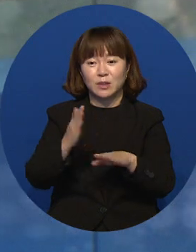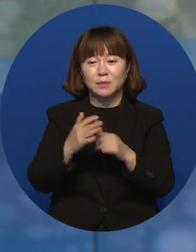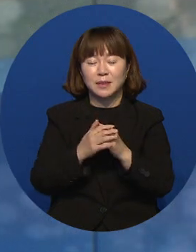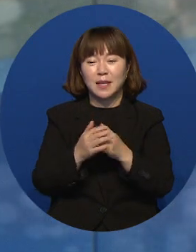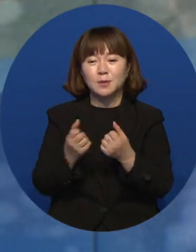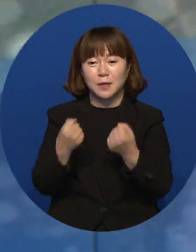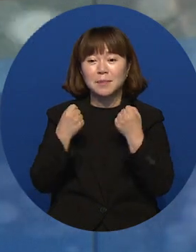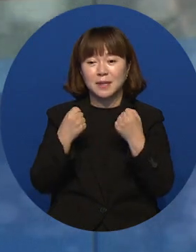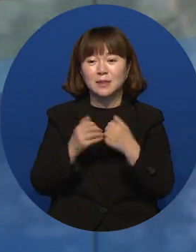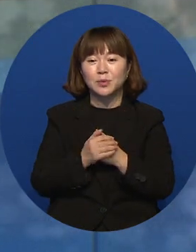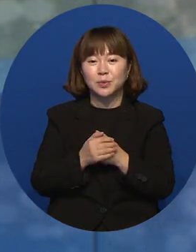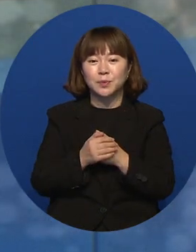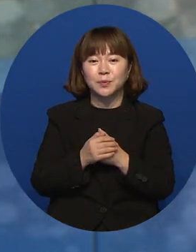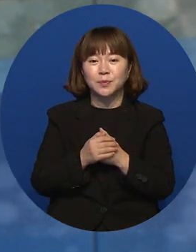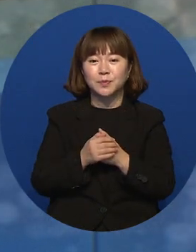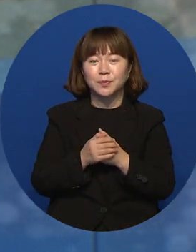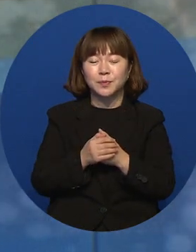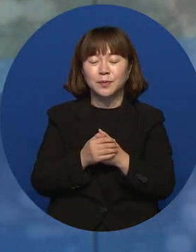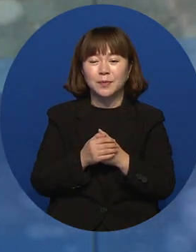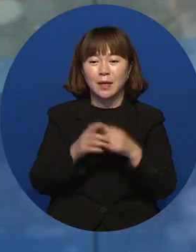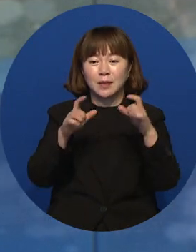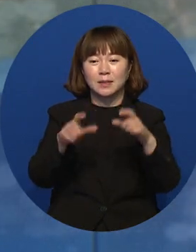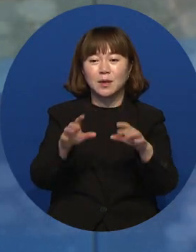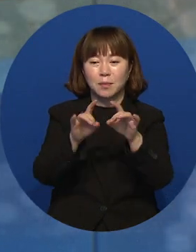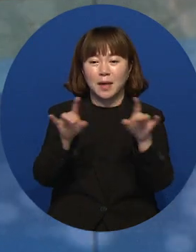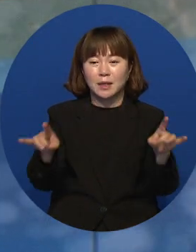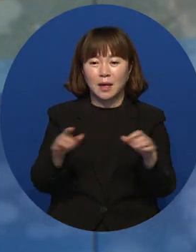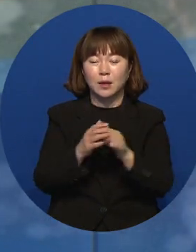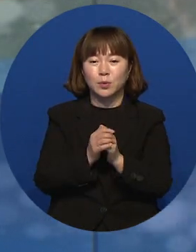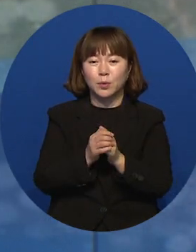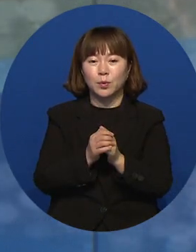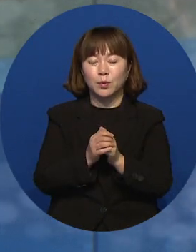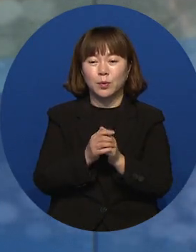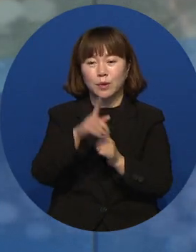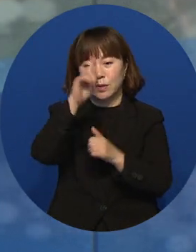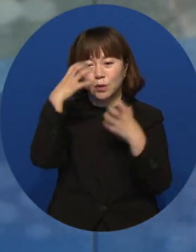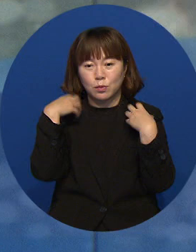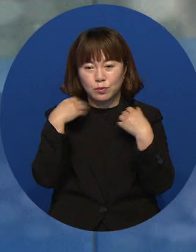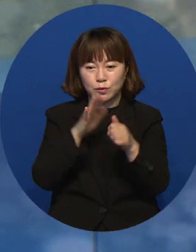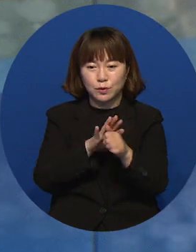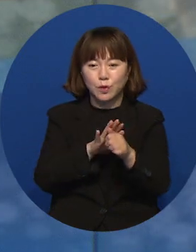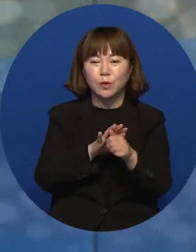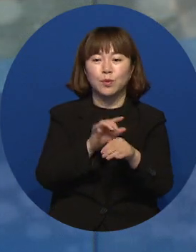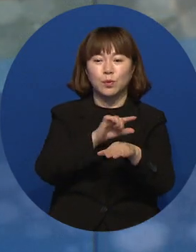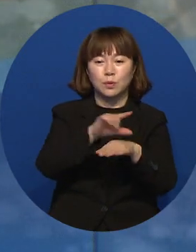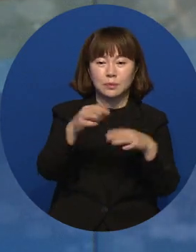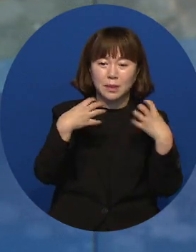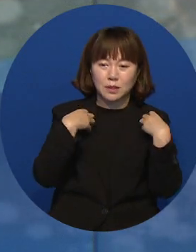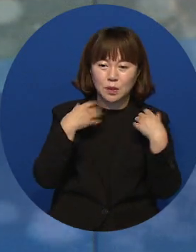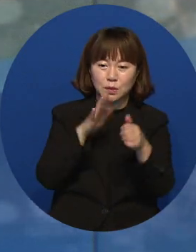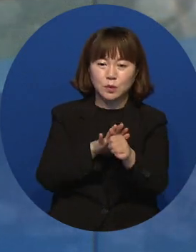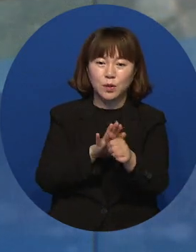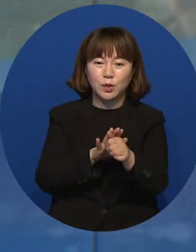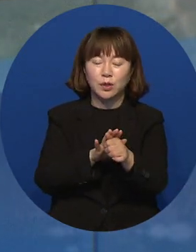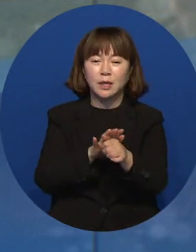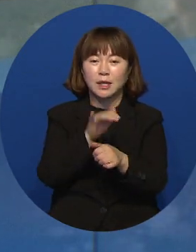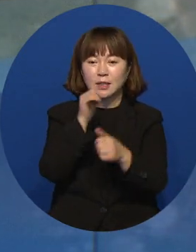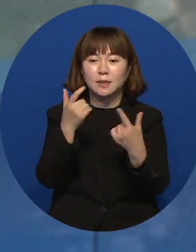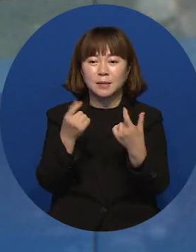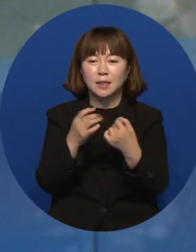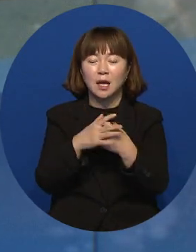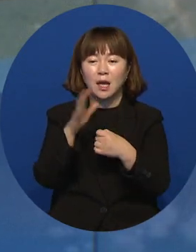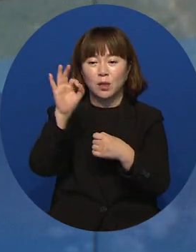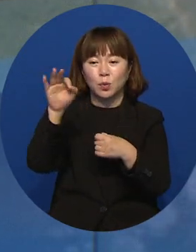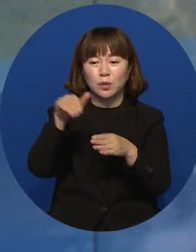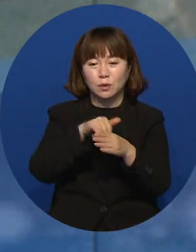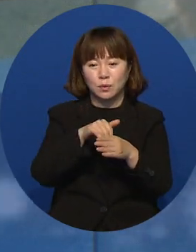지역마다 국가 차원에서 들어온 계시고 또 지방 차원의 들어오셔서 지원 빈 말이죠 그것도 그 지원금 들어올 때마다